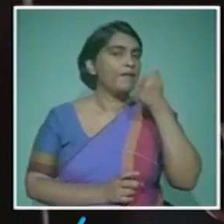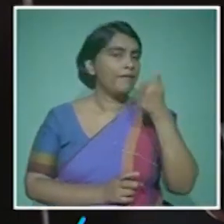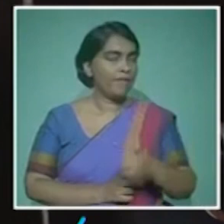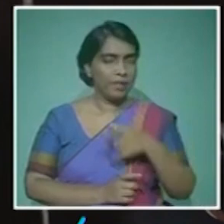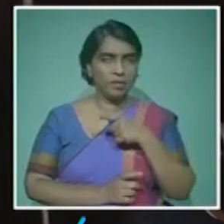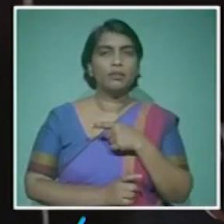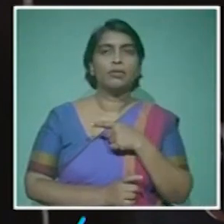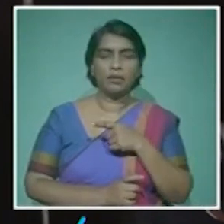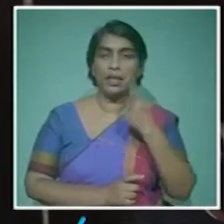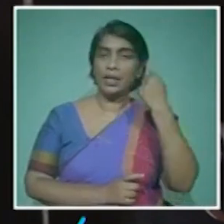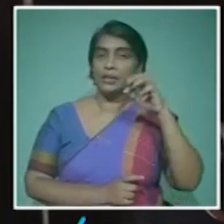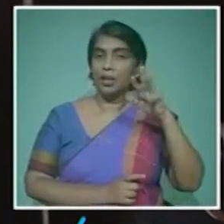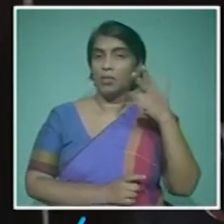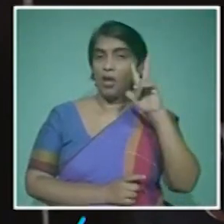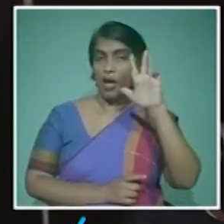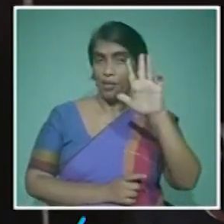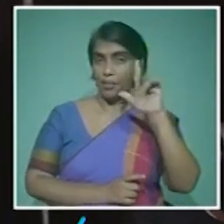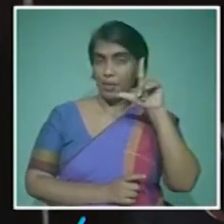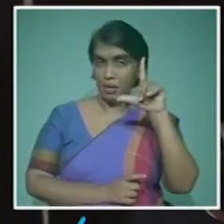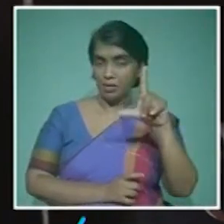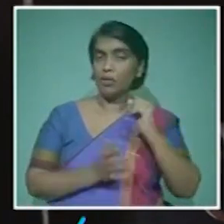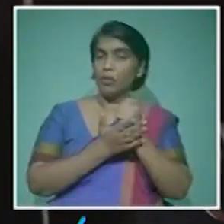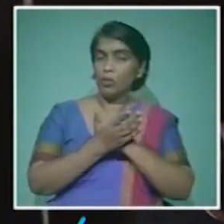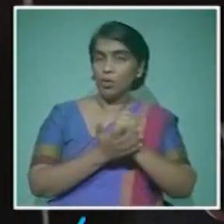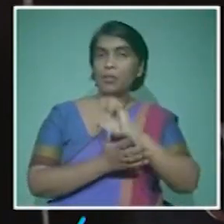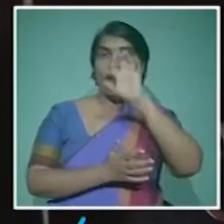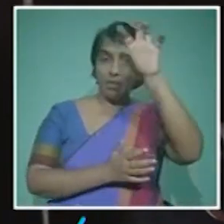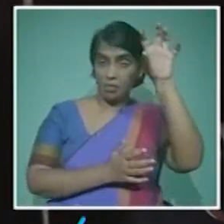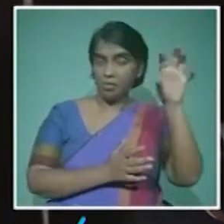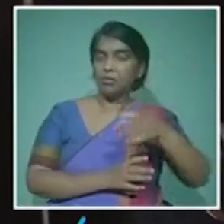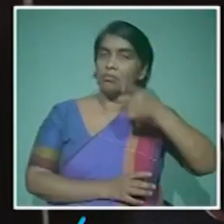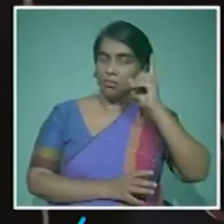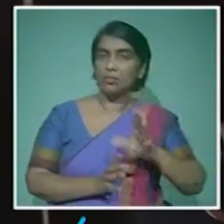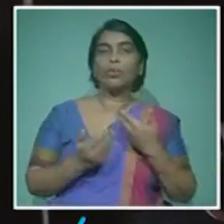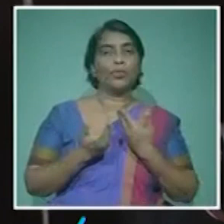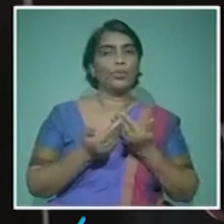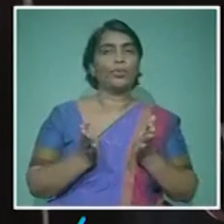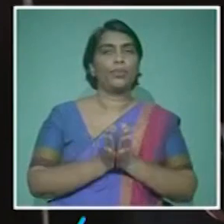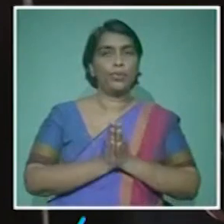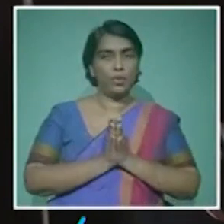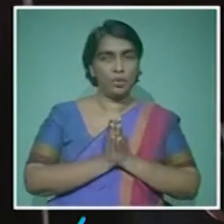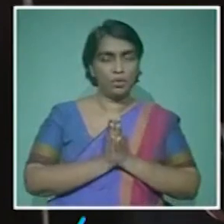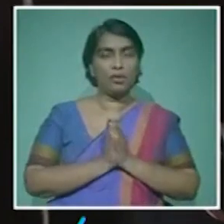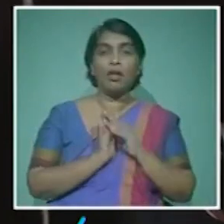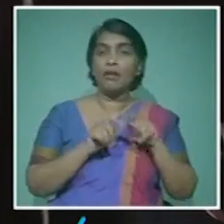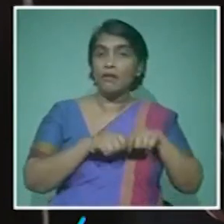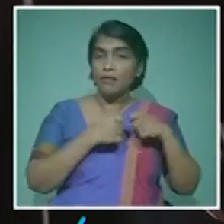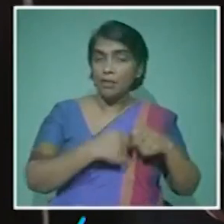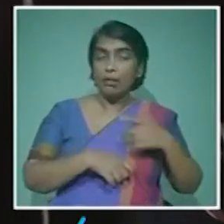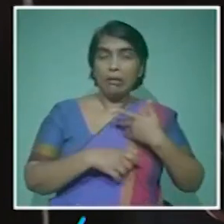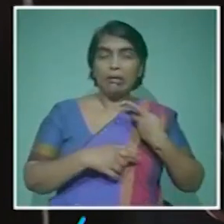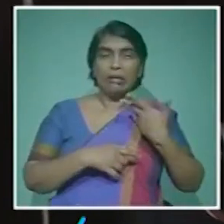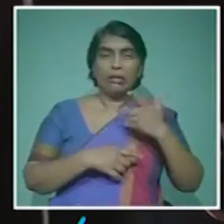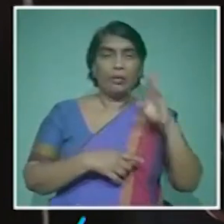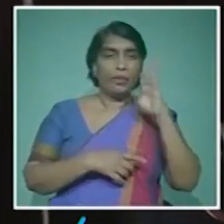තමයි 1997 දී සියලුම රටවල් එකඟ වුණා තමන් වැය කරන මේ කාබන්